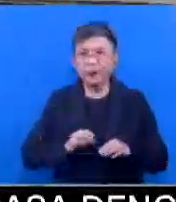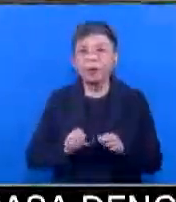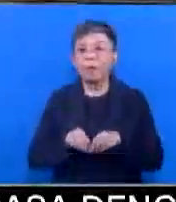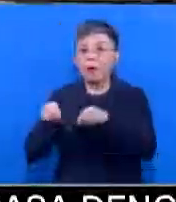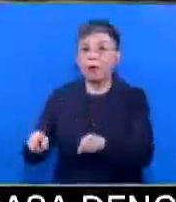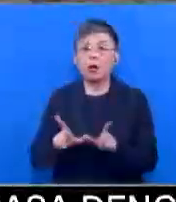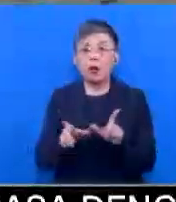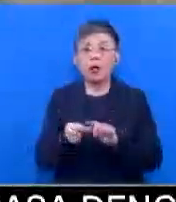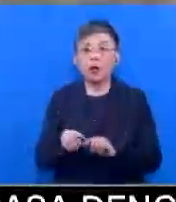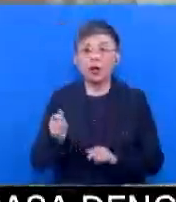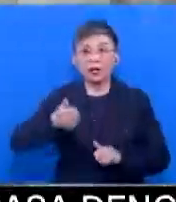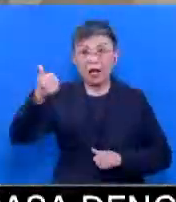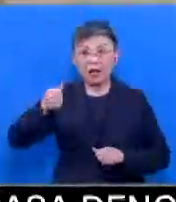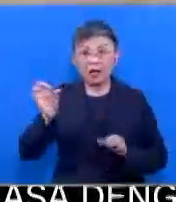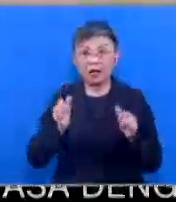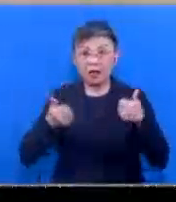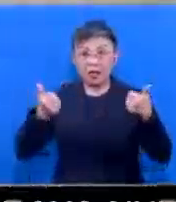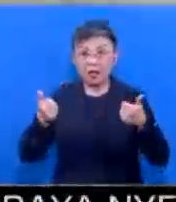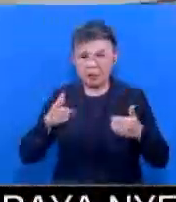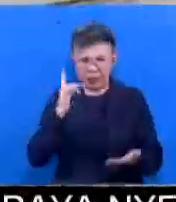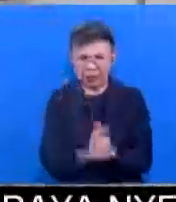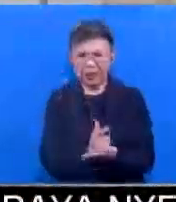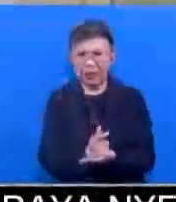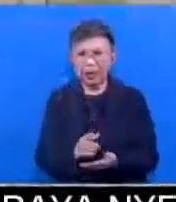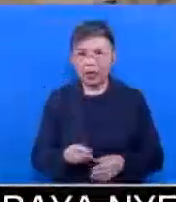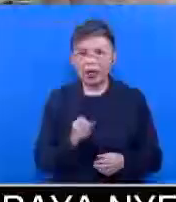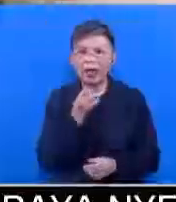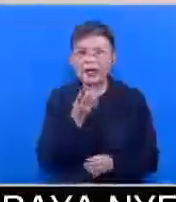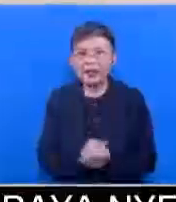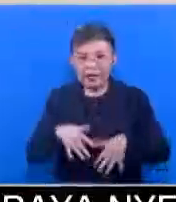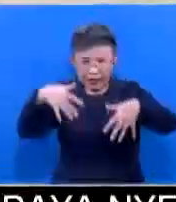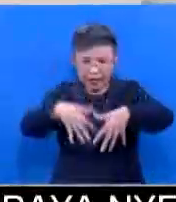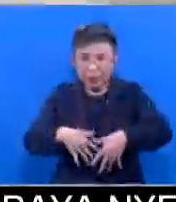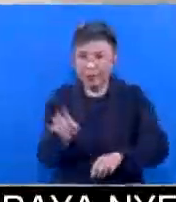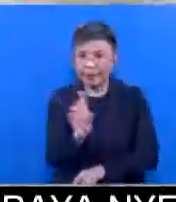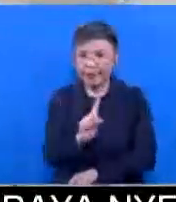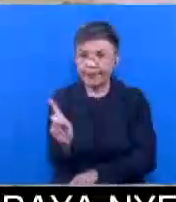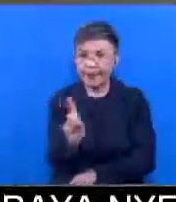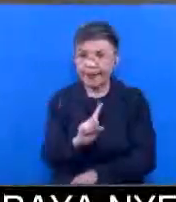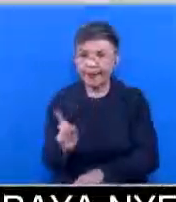Kota Tangerang dan akan mengambil langkah tegas mengingat tidak adanya izin pendirian bangunan tembok.